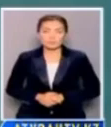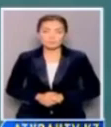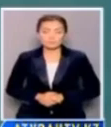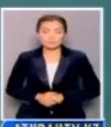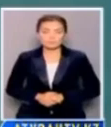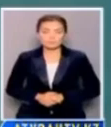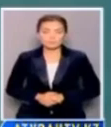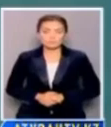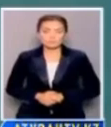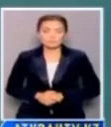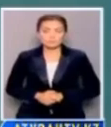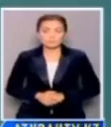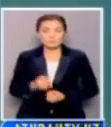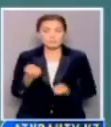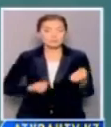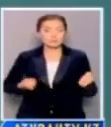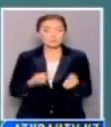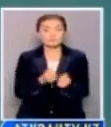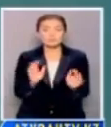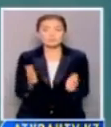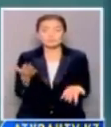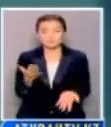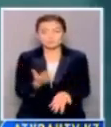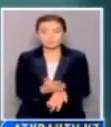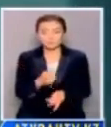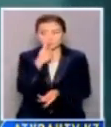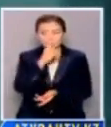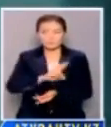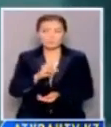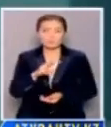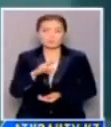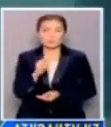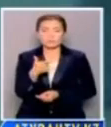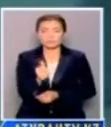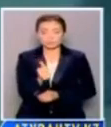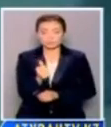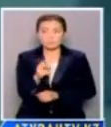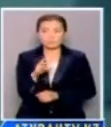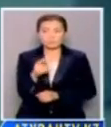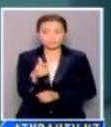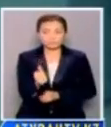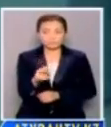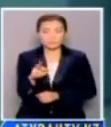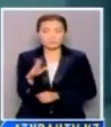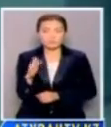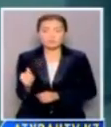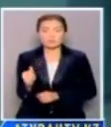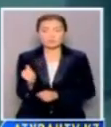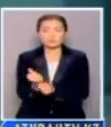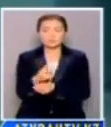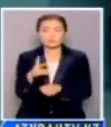міне көлік қағып кеткен. Сондықтан да міне белуганың бір аяғы, ал леваның